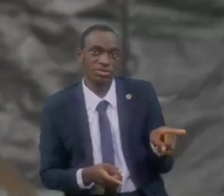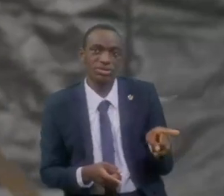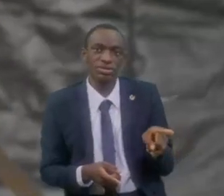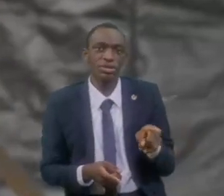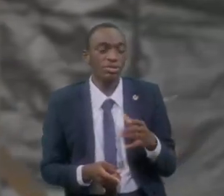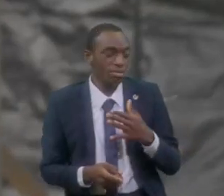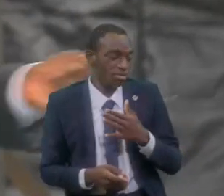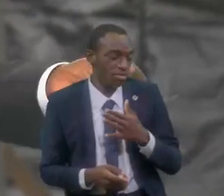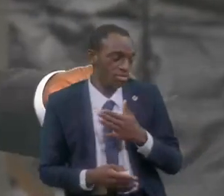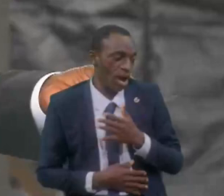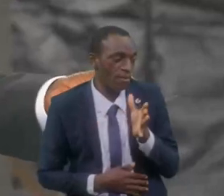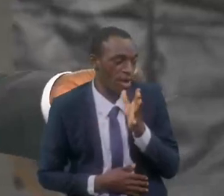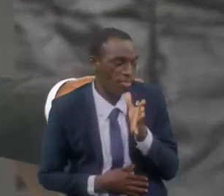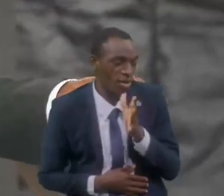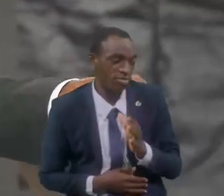Oh maman,